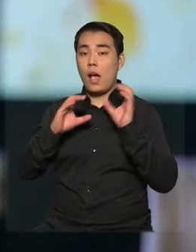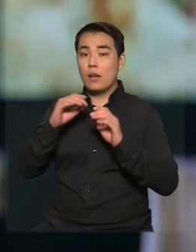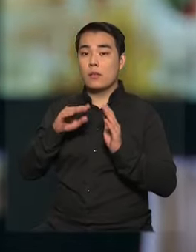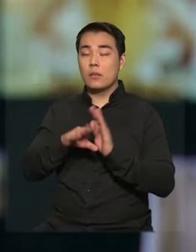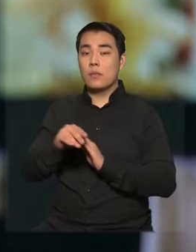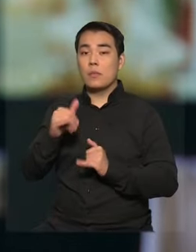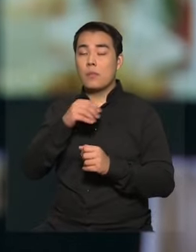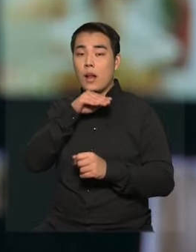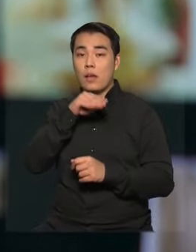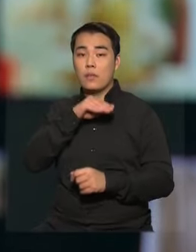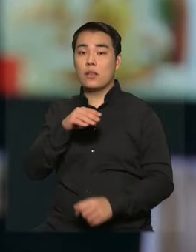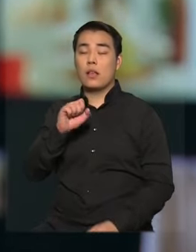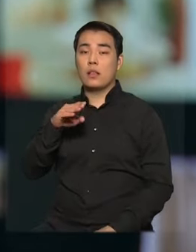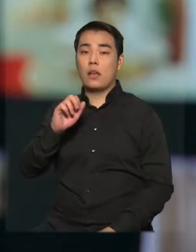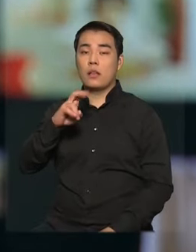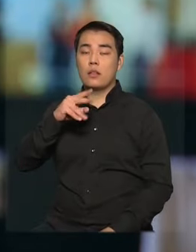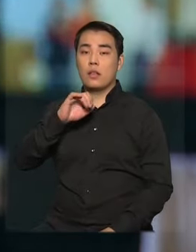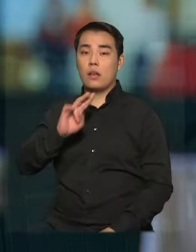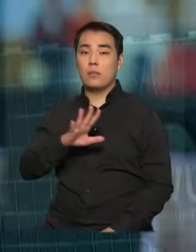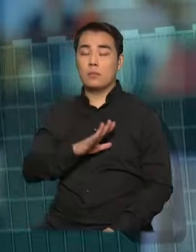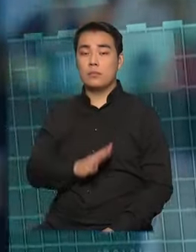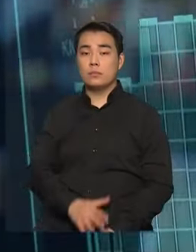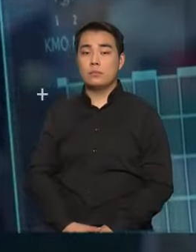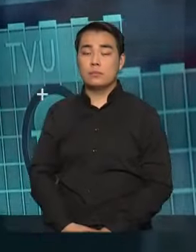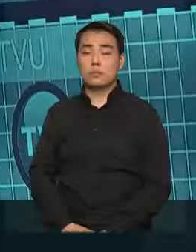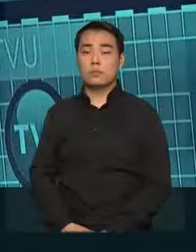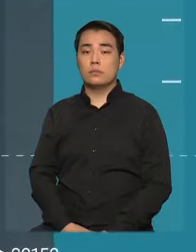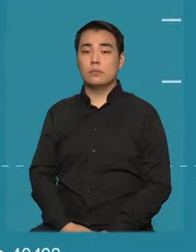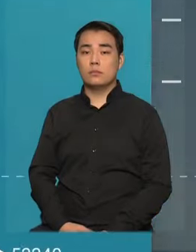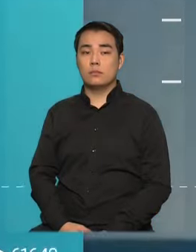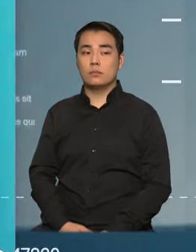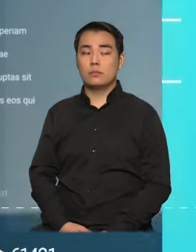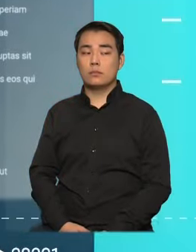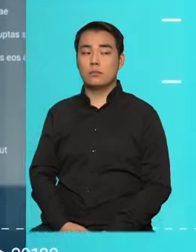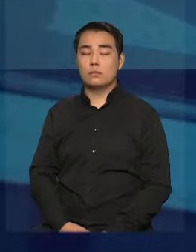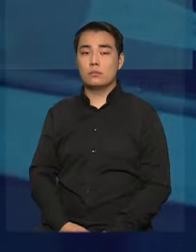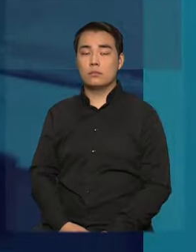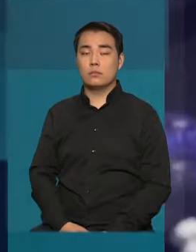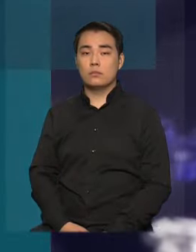академигі профессор Таңатхан Абақанов болатын.